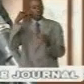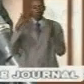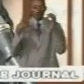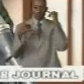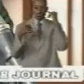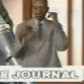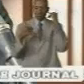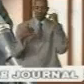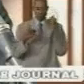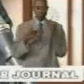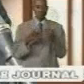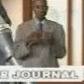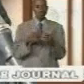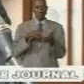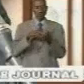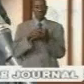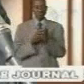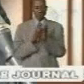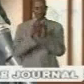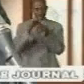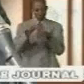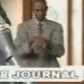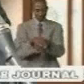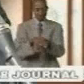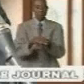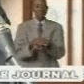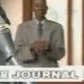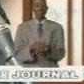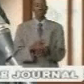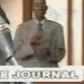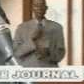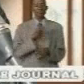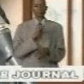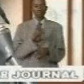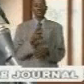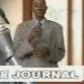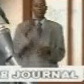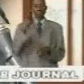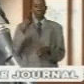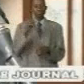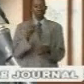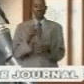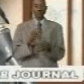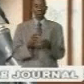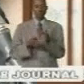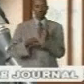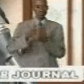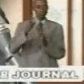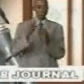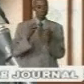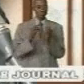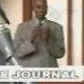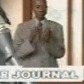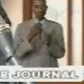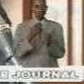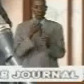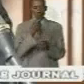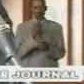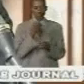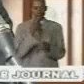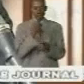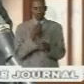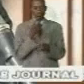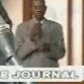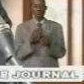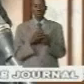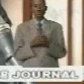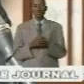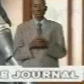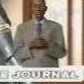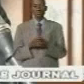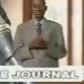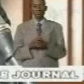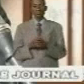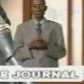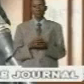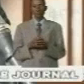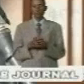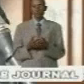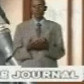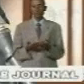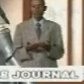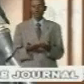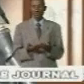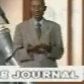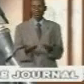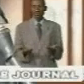voulu absolument nous sentir engagés à la demande du chef de l'État, le président de la République et du